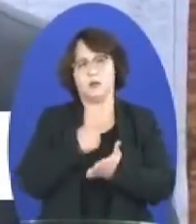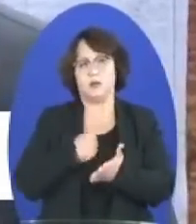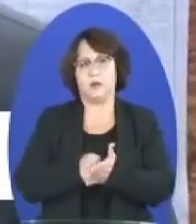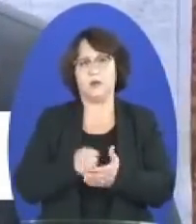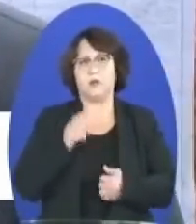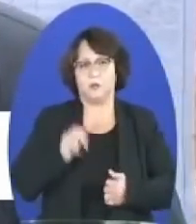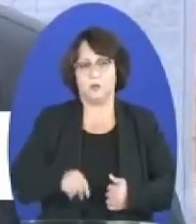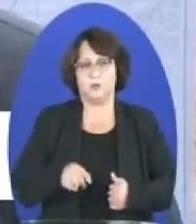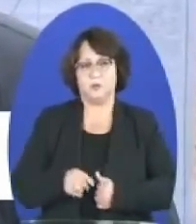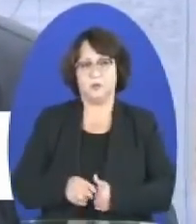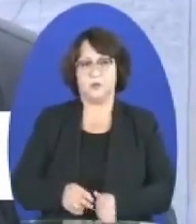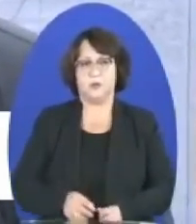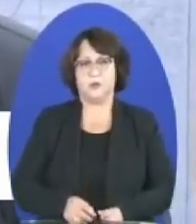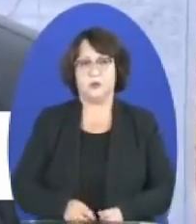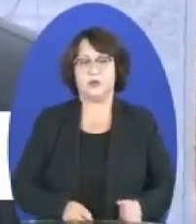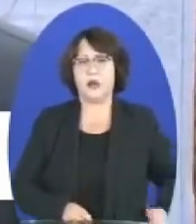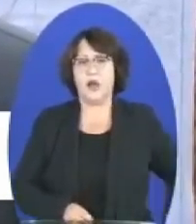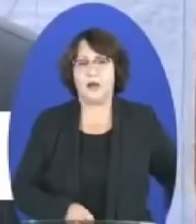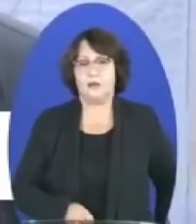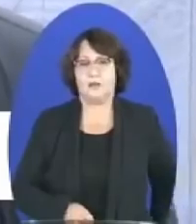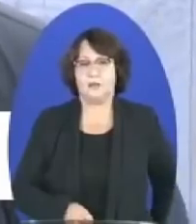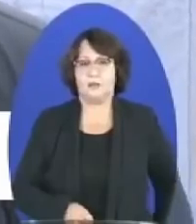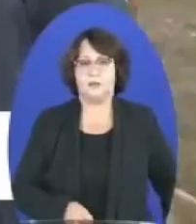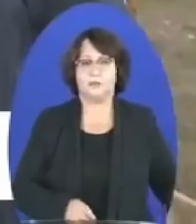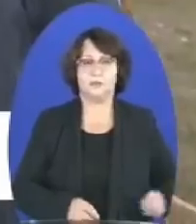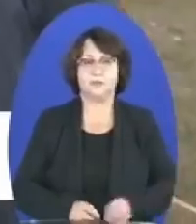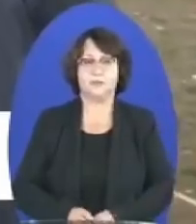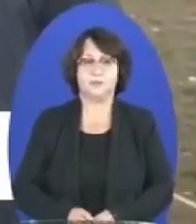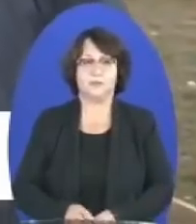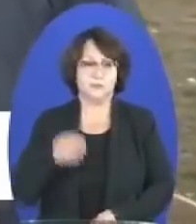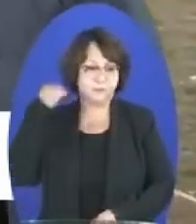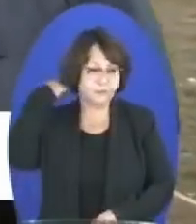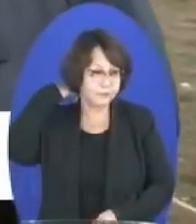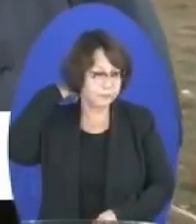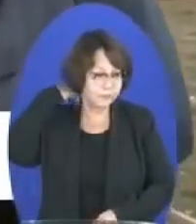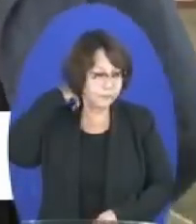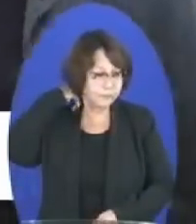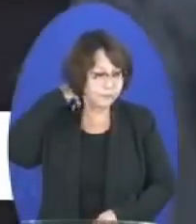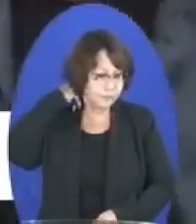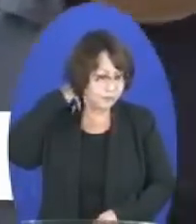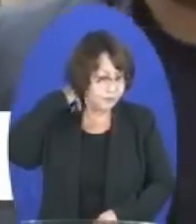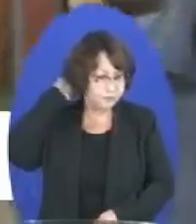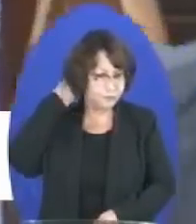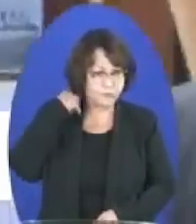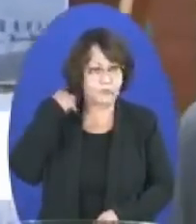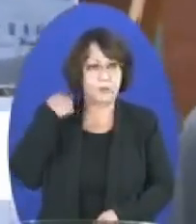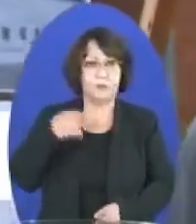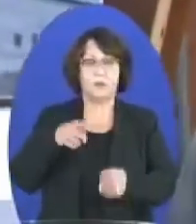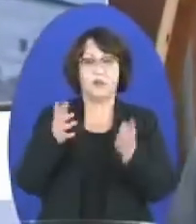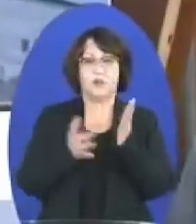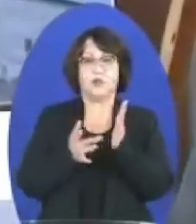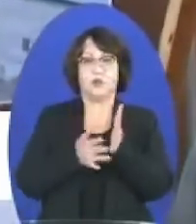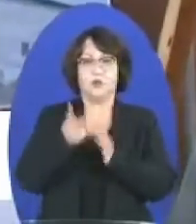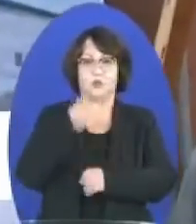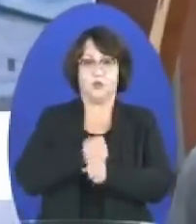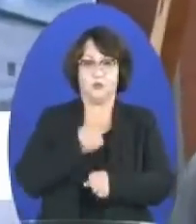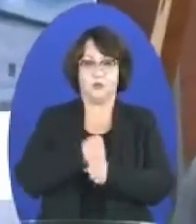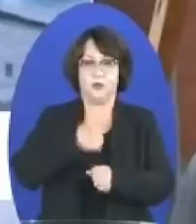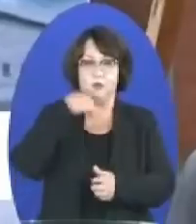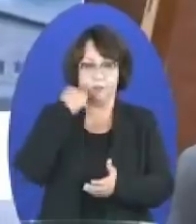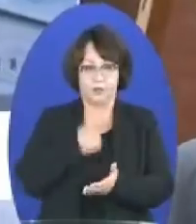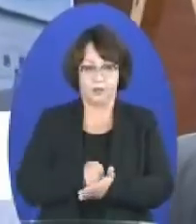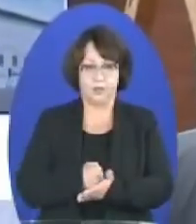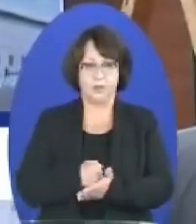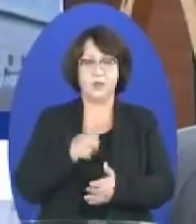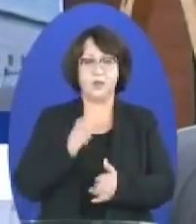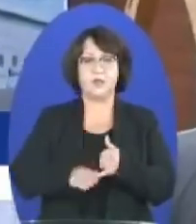ажиллах талын бодож гол тохиолдлогоо тоноглууд авсан. Энэ тоног төхөөрөмж технологийн үйл ажиллагаа бол баталгаатай гэдэг